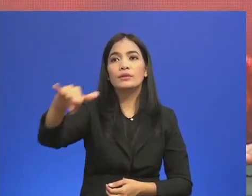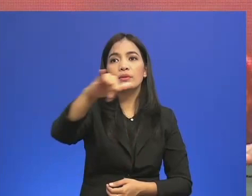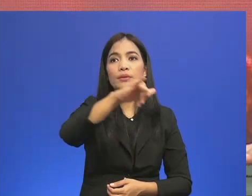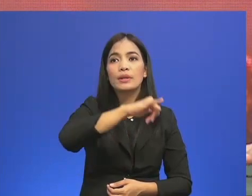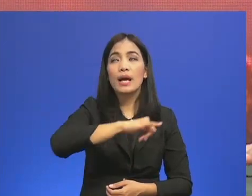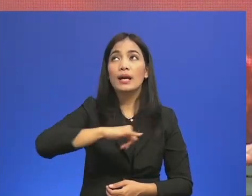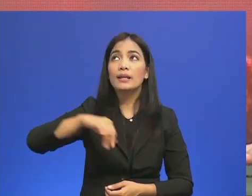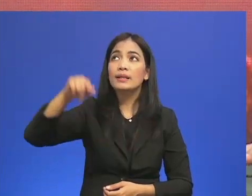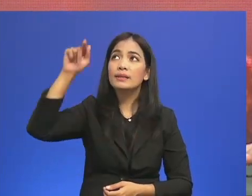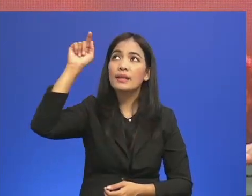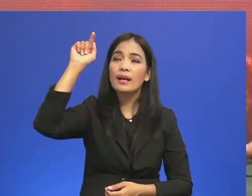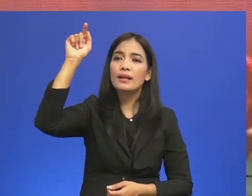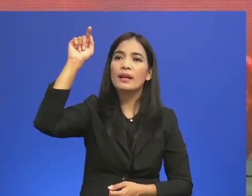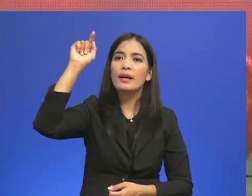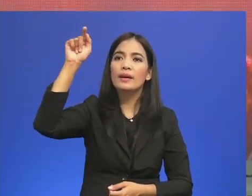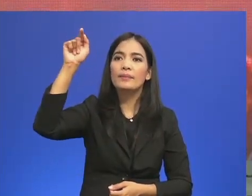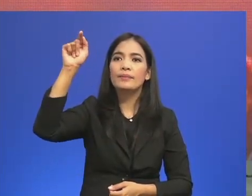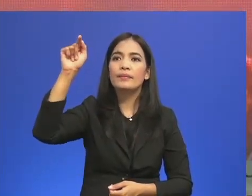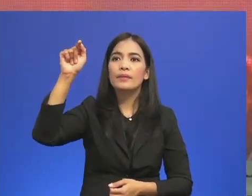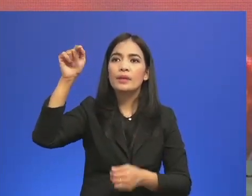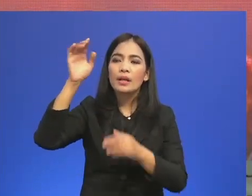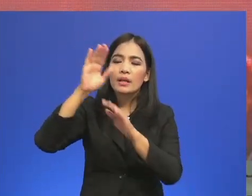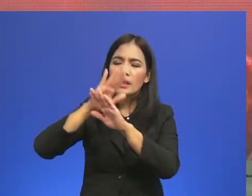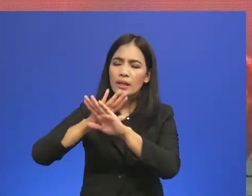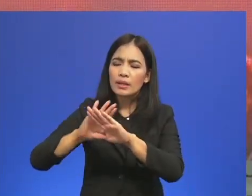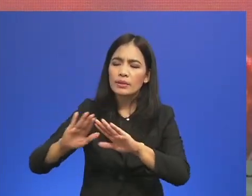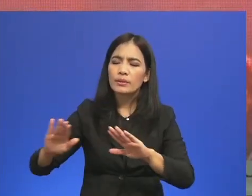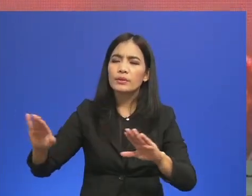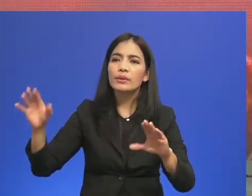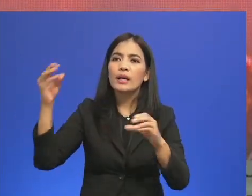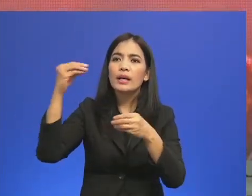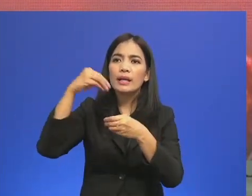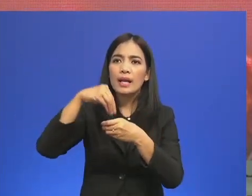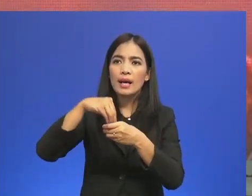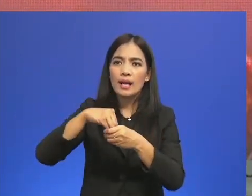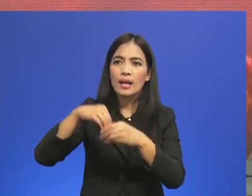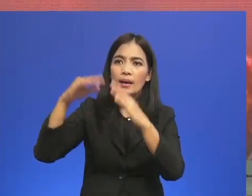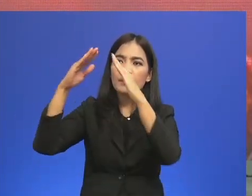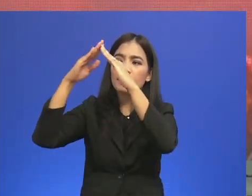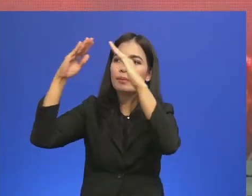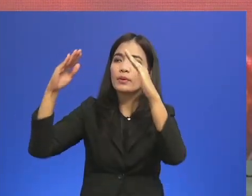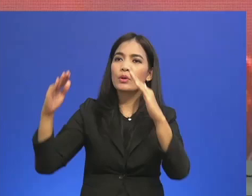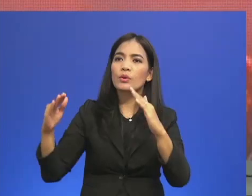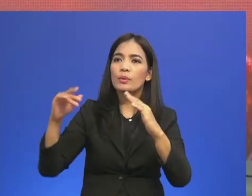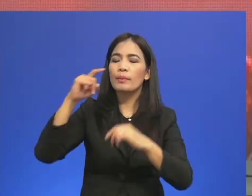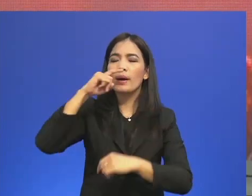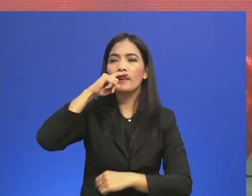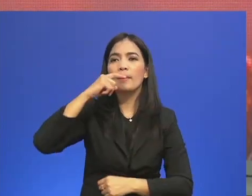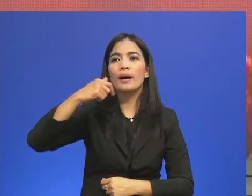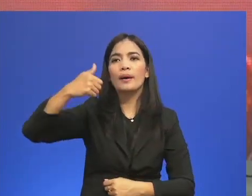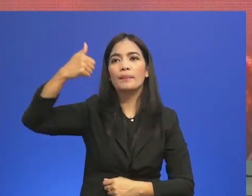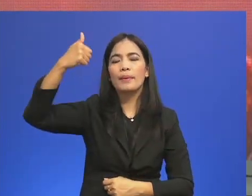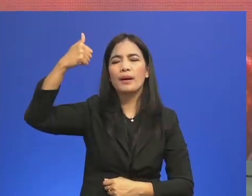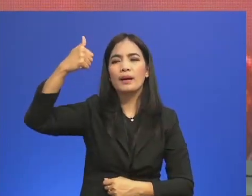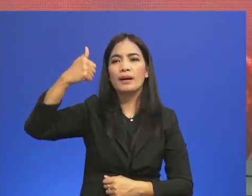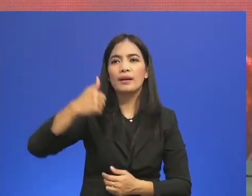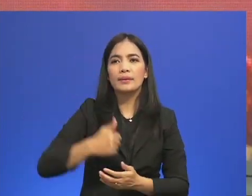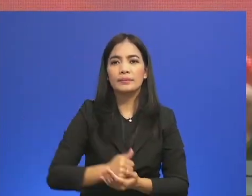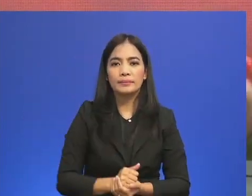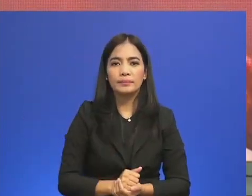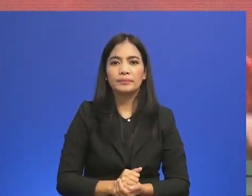aku juga di sana teduh di dalam rumah